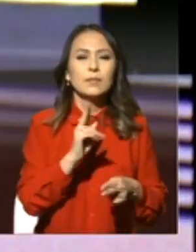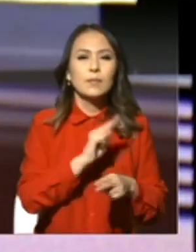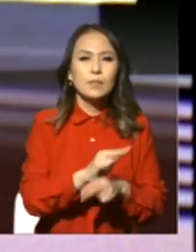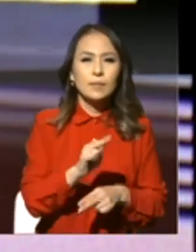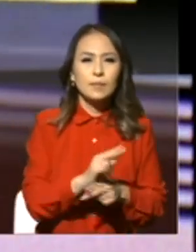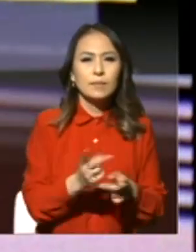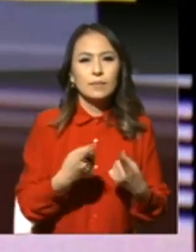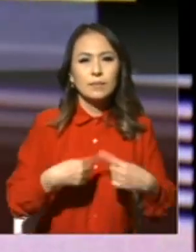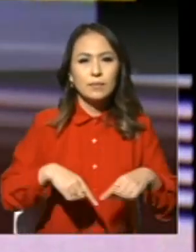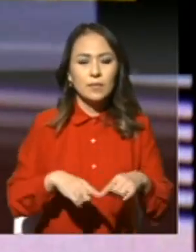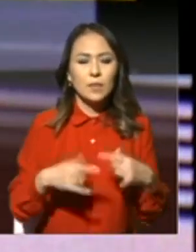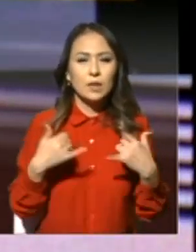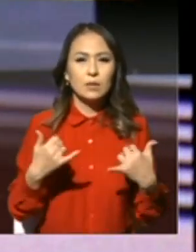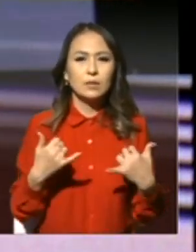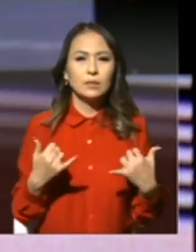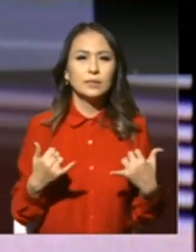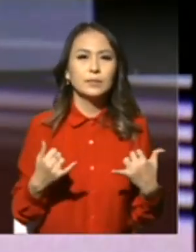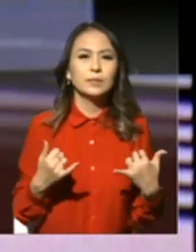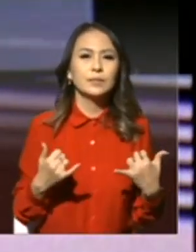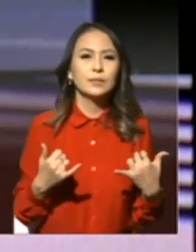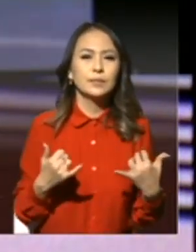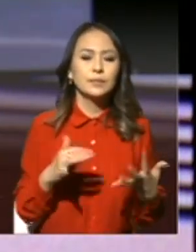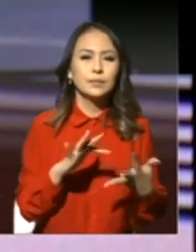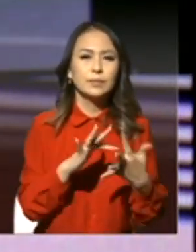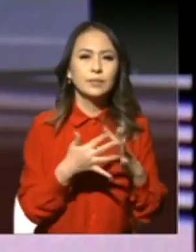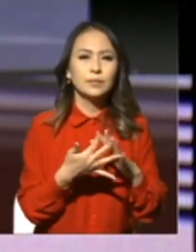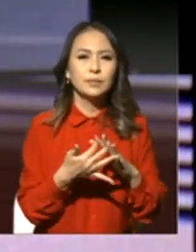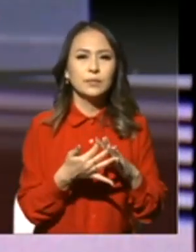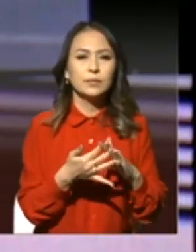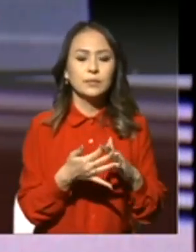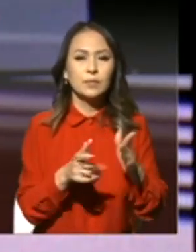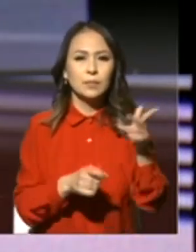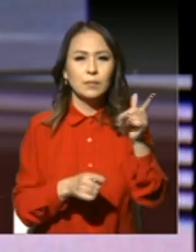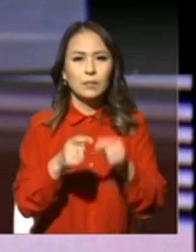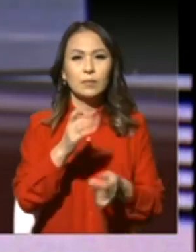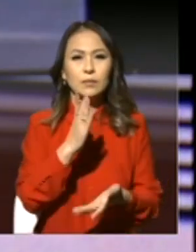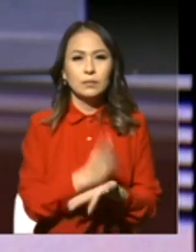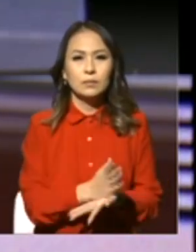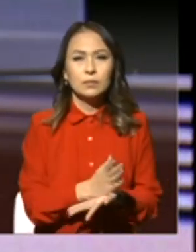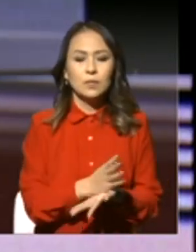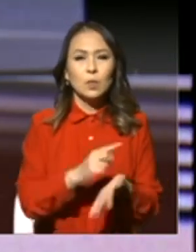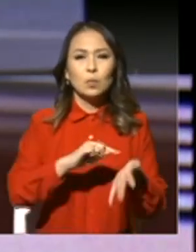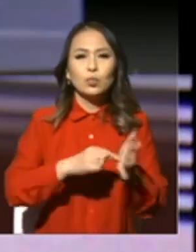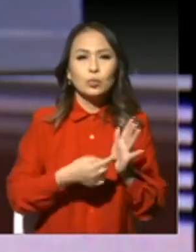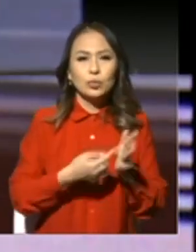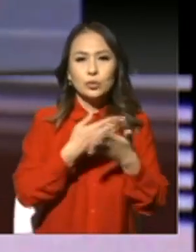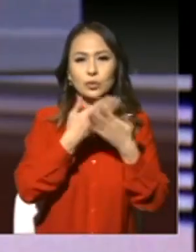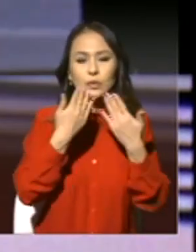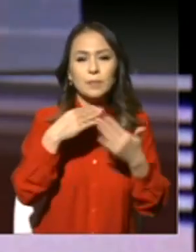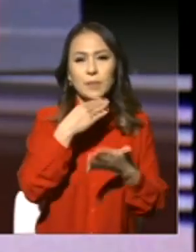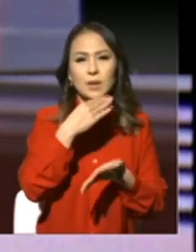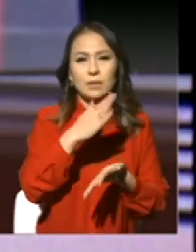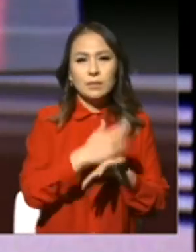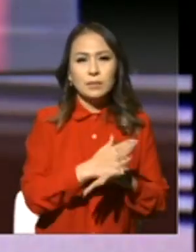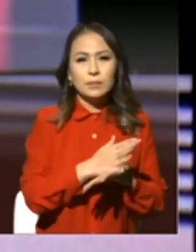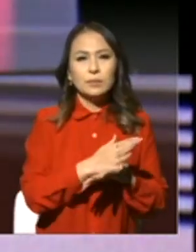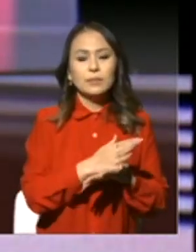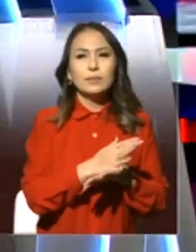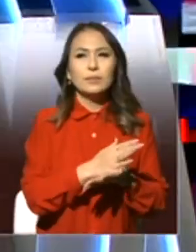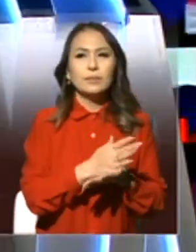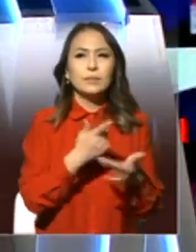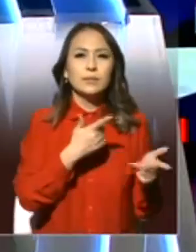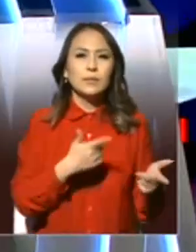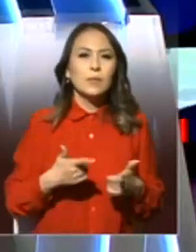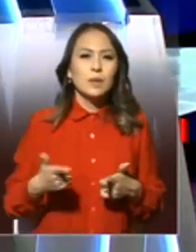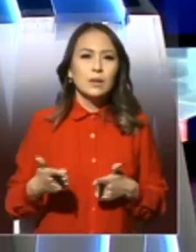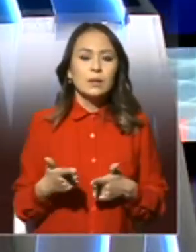керек. Қазіргі күні ауылдық жерде сүт бар, оны жинайтын пунктілер жоқ. Ет бар, жаңа айтып отырмын, заготовительный